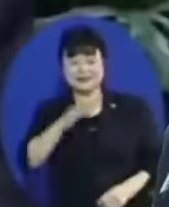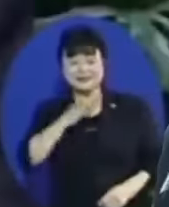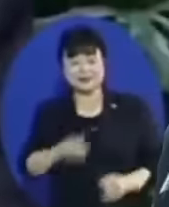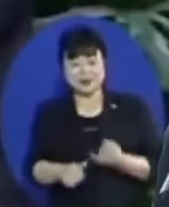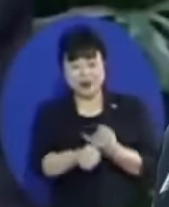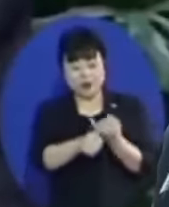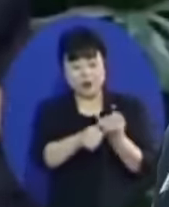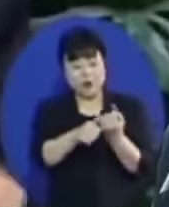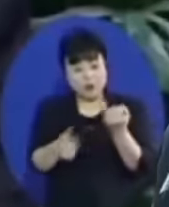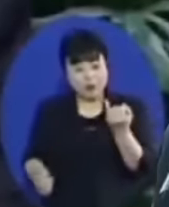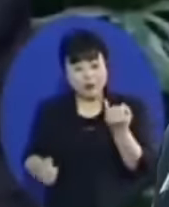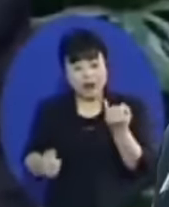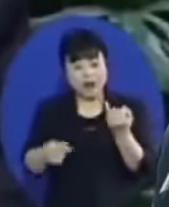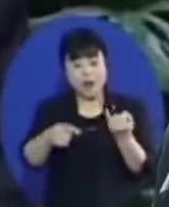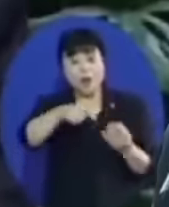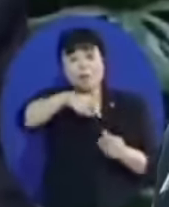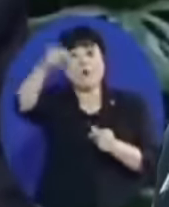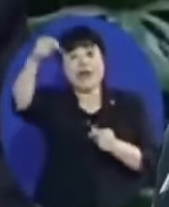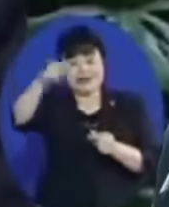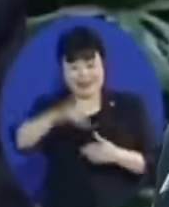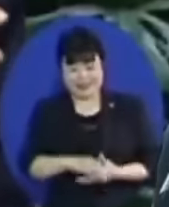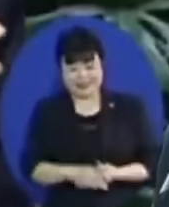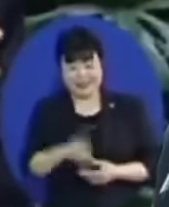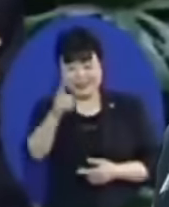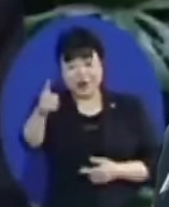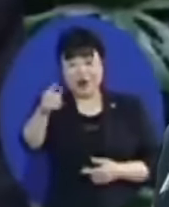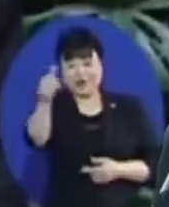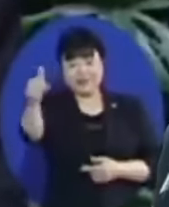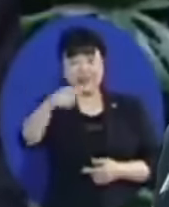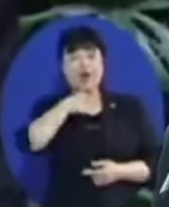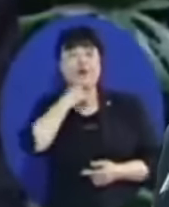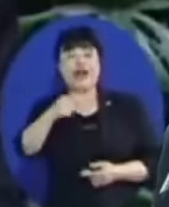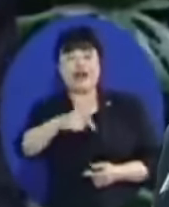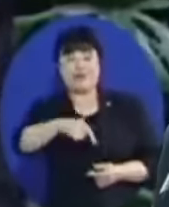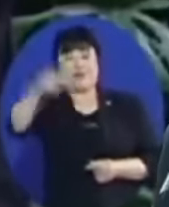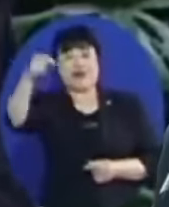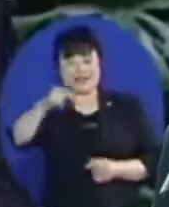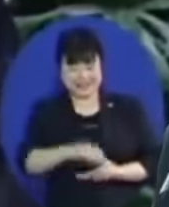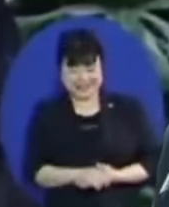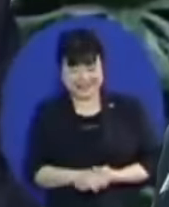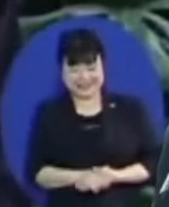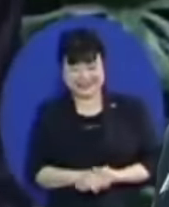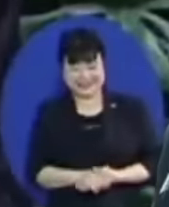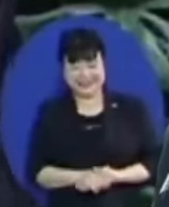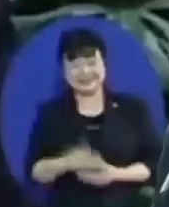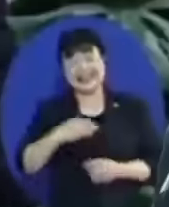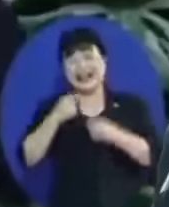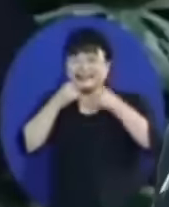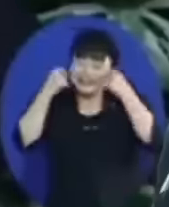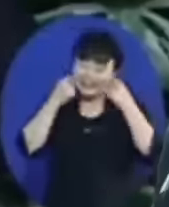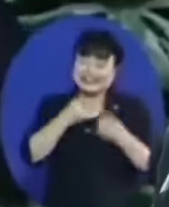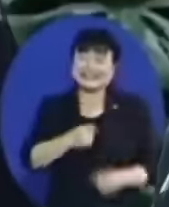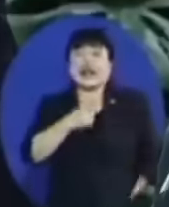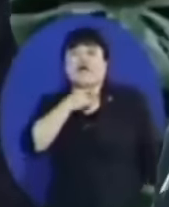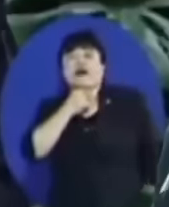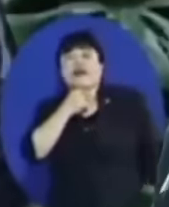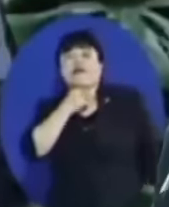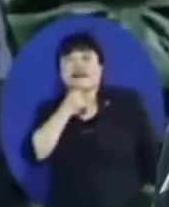그 과부가 선택을 해야 되는 것입니다. 당신! 하고 지적을 해야지요. 아무리 웃고 호흡을